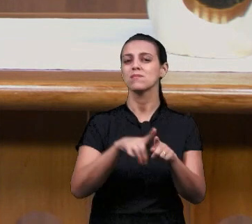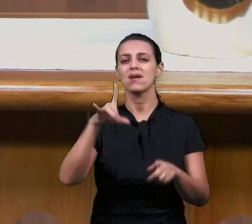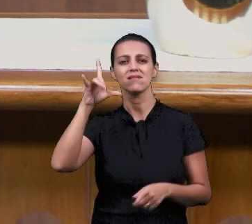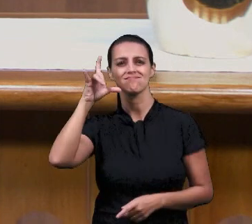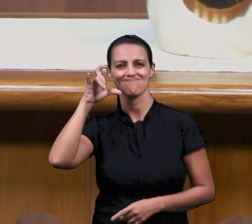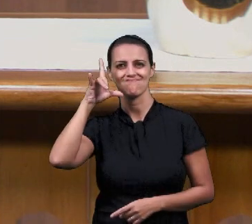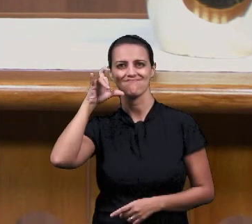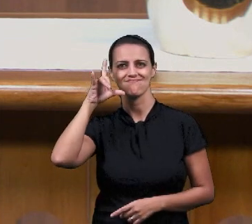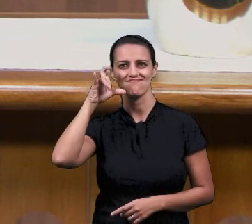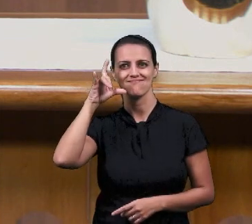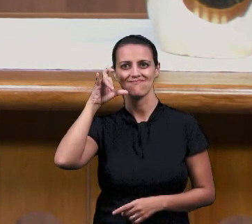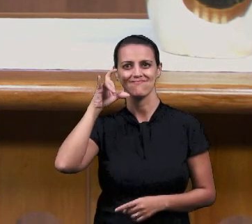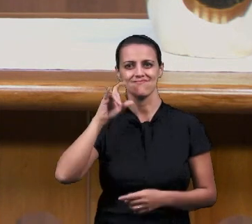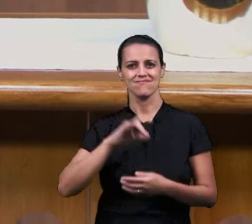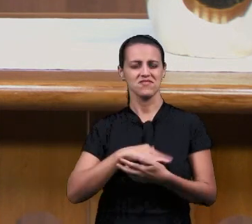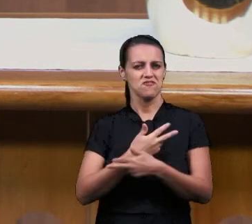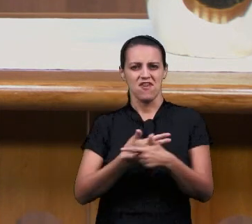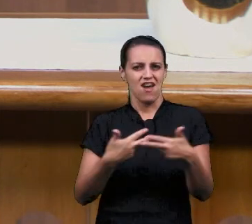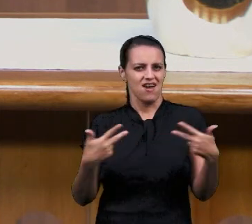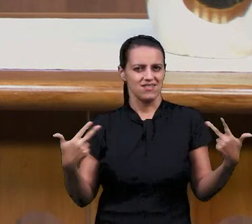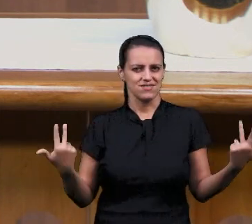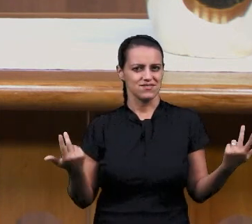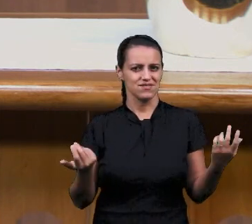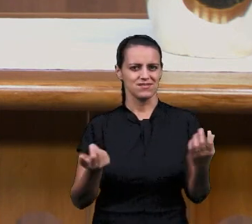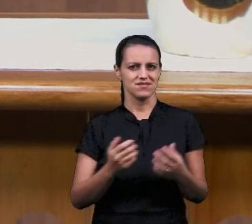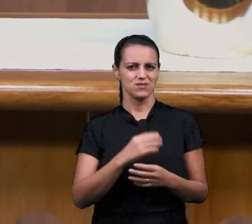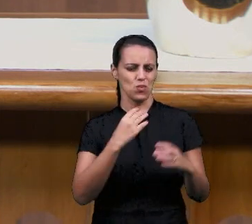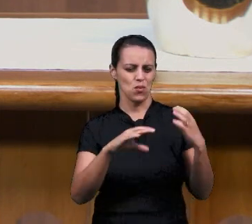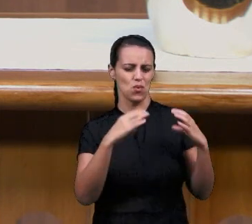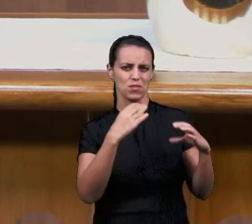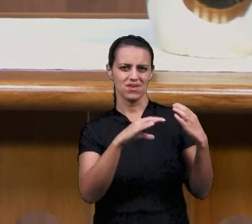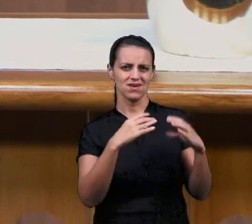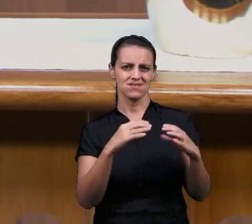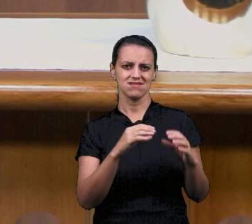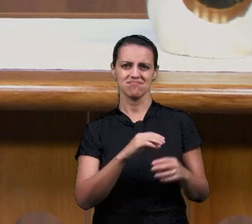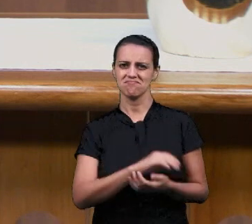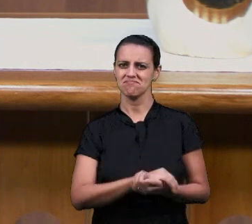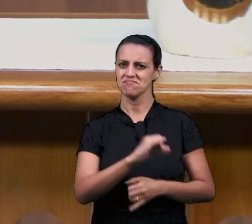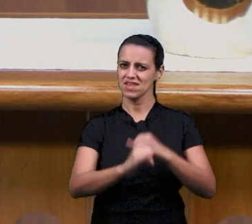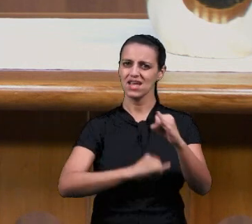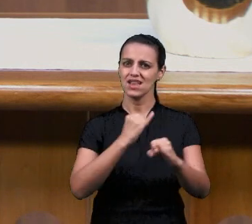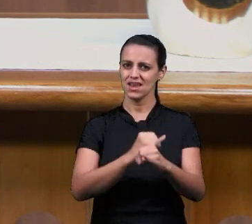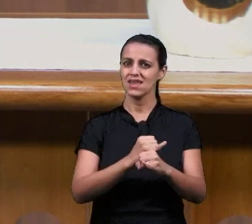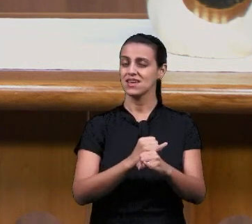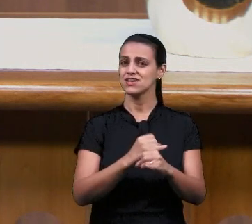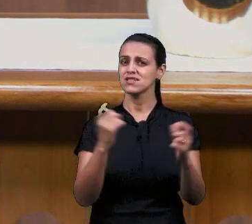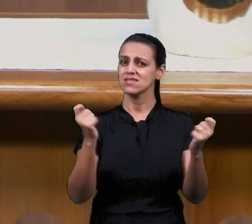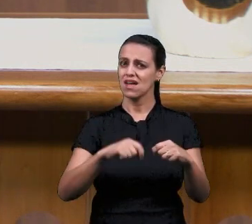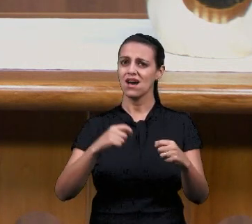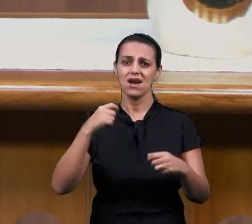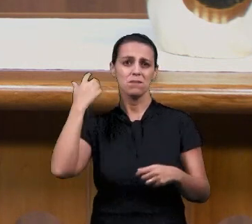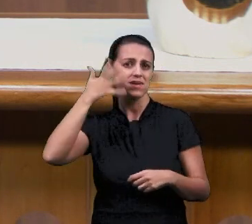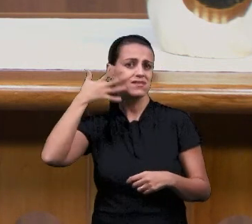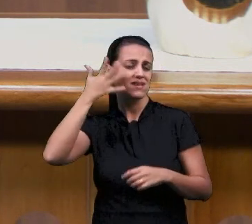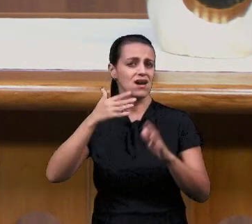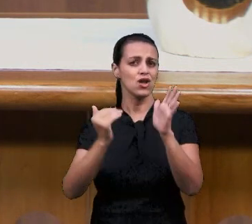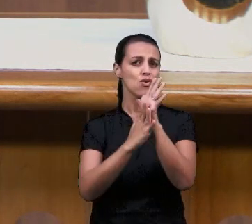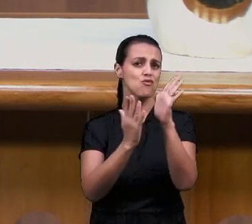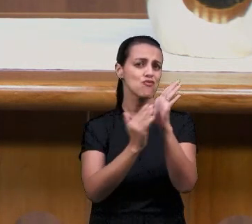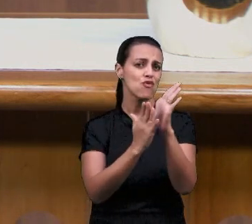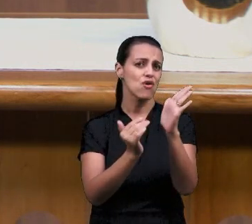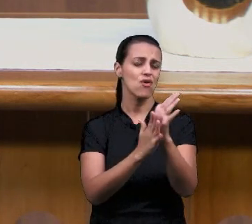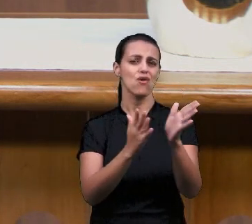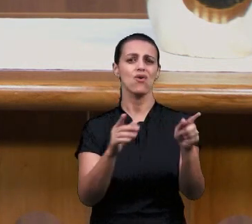Instagram et d'autres moyens de communication, nos plateformes. Vous pouvez voir les messages, les doctrines, les louanges,